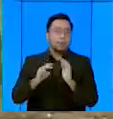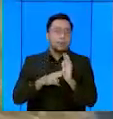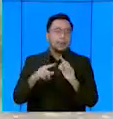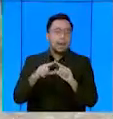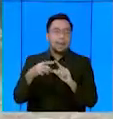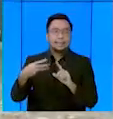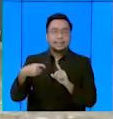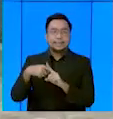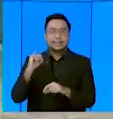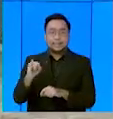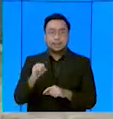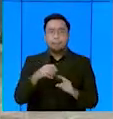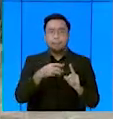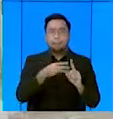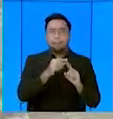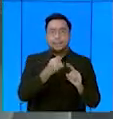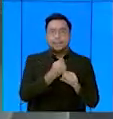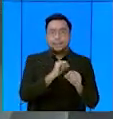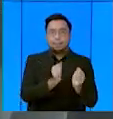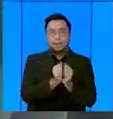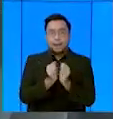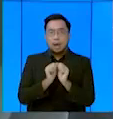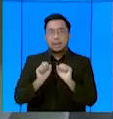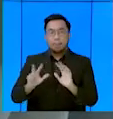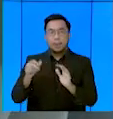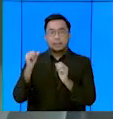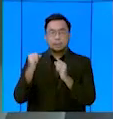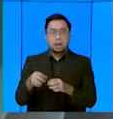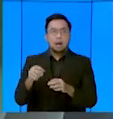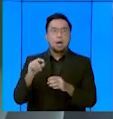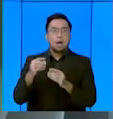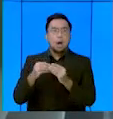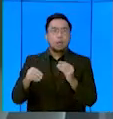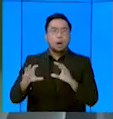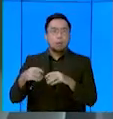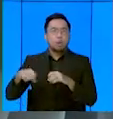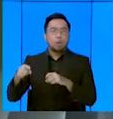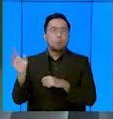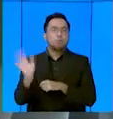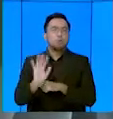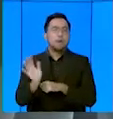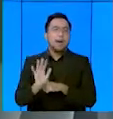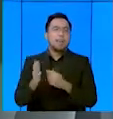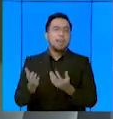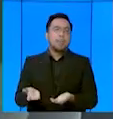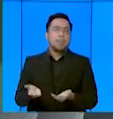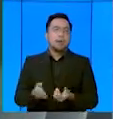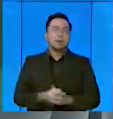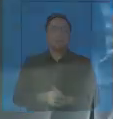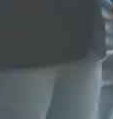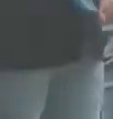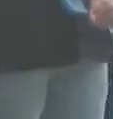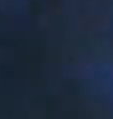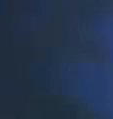Mereka menyebut Peggy Perong dan ke-8 terpidana kasus pembunuhan Vina bukanlah anggota geng motor di Cirebon.